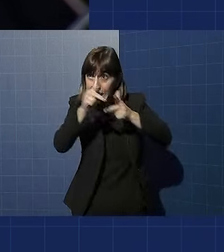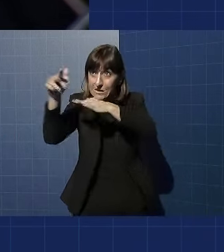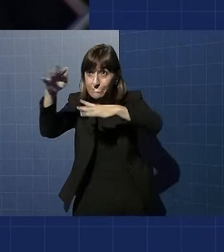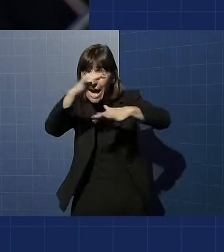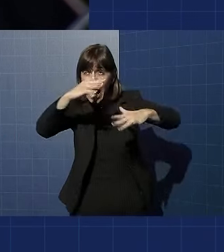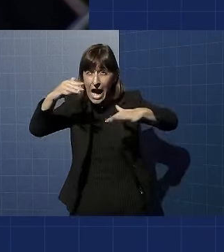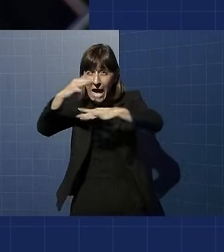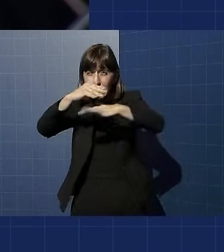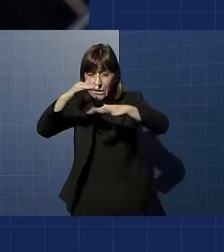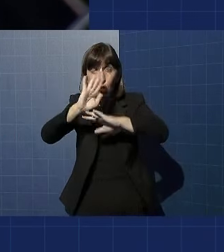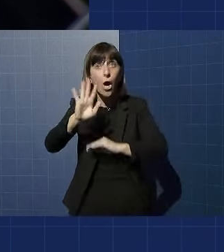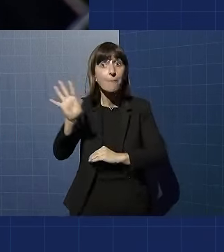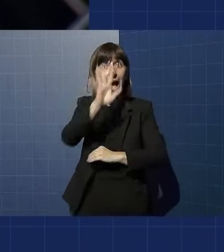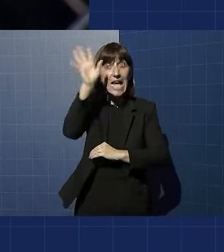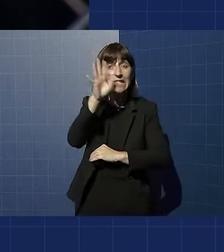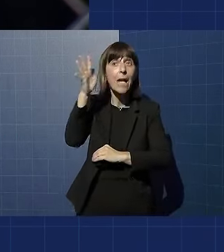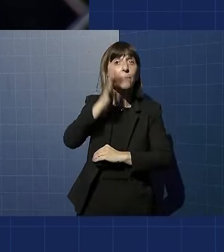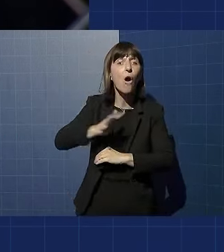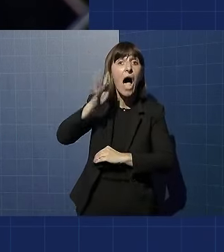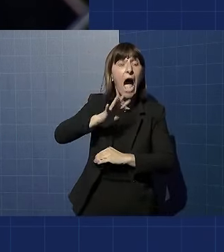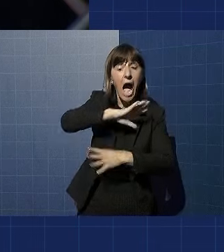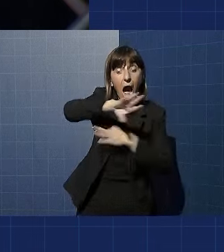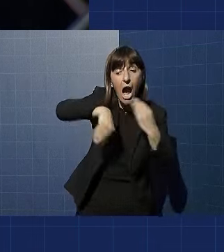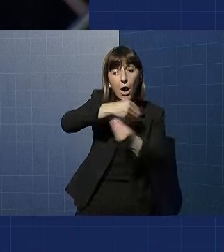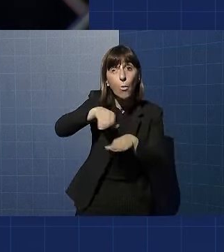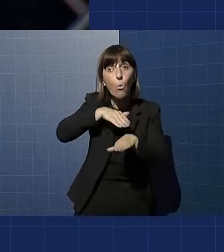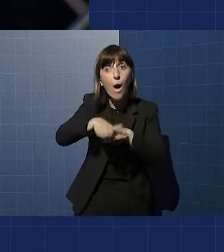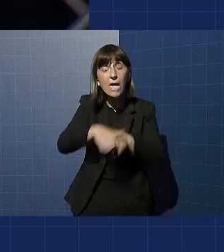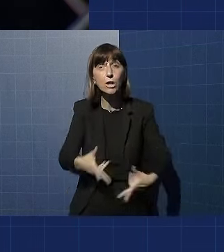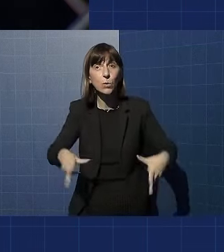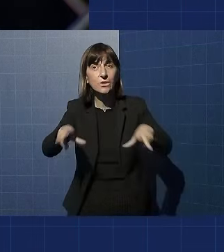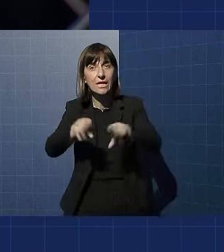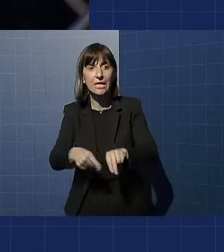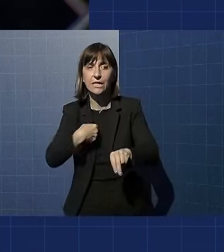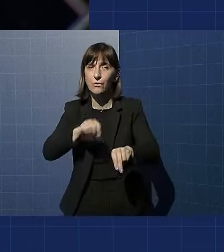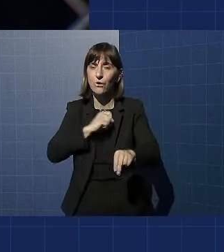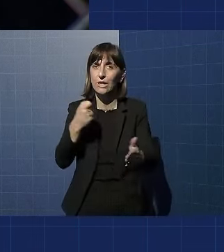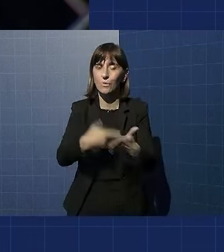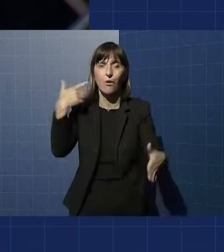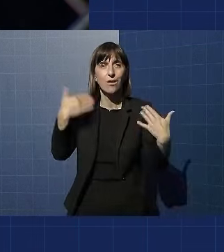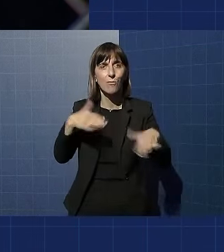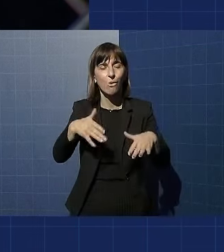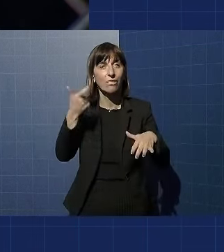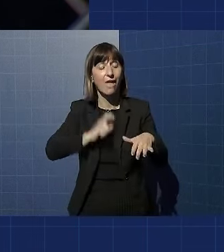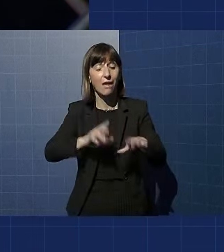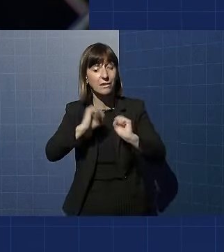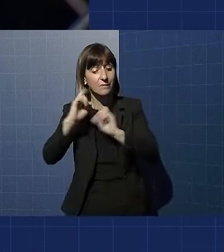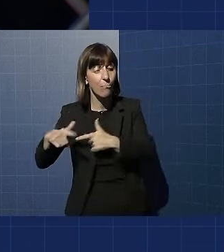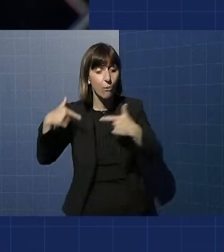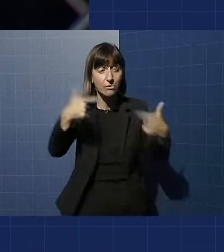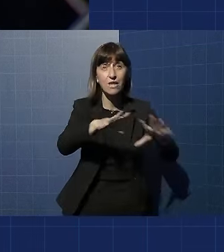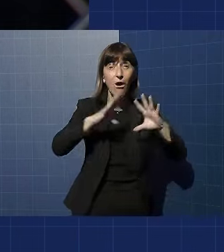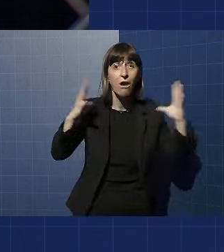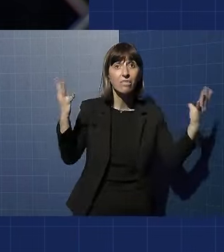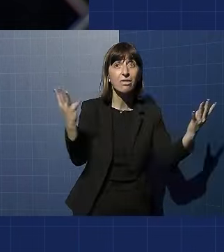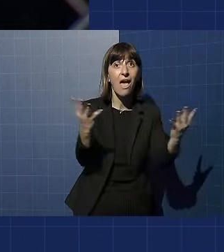riciclo dell'acqua sia molto importante, avrà delle ricadute molto importanti sulla Terra, soprattutto laddove